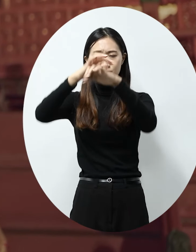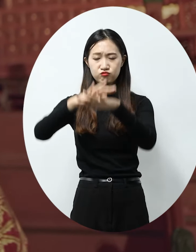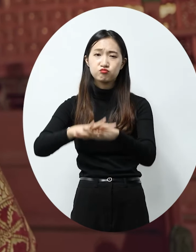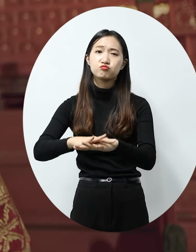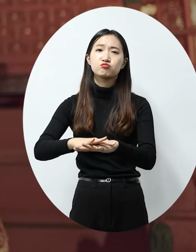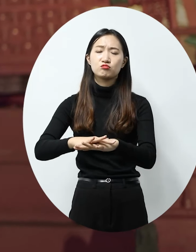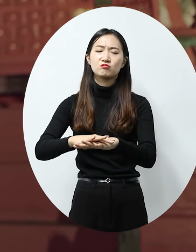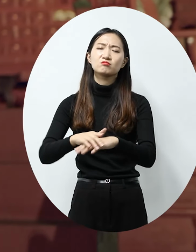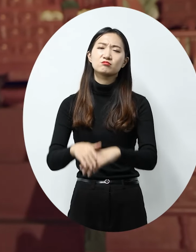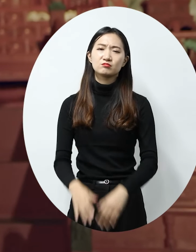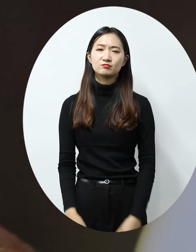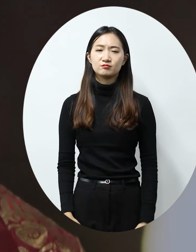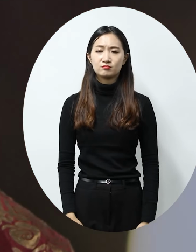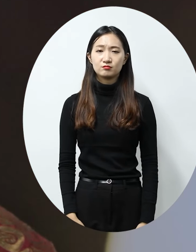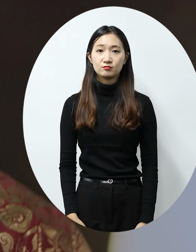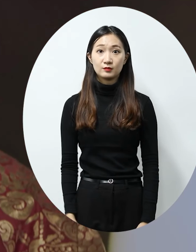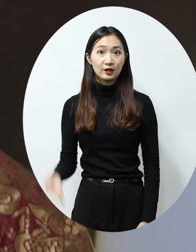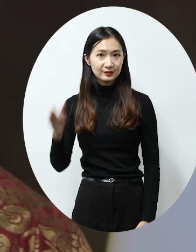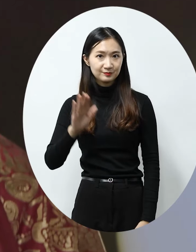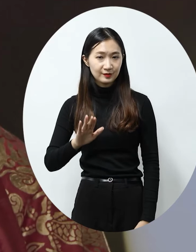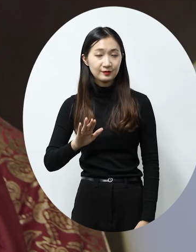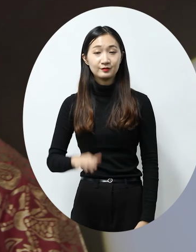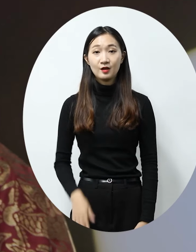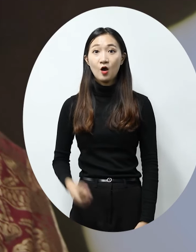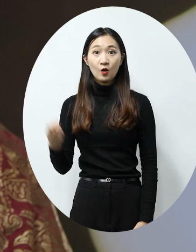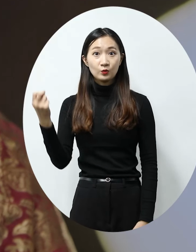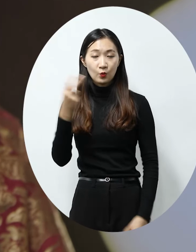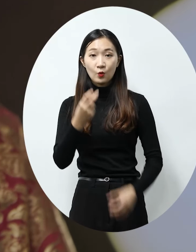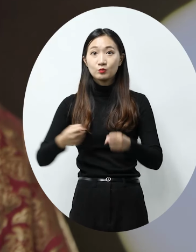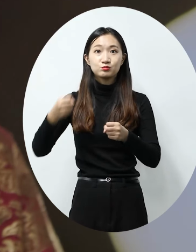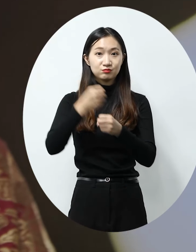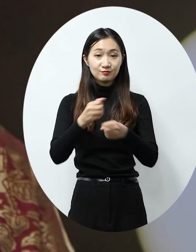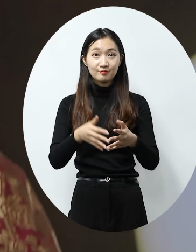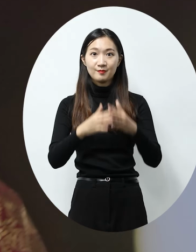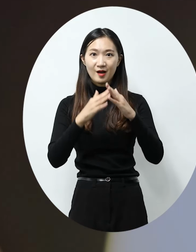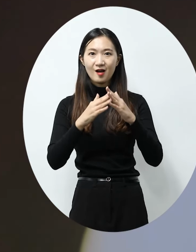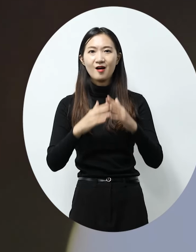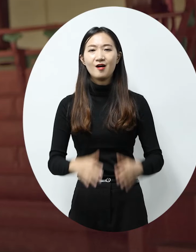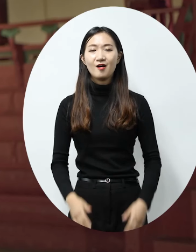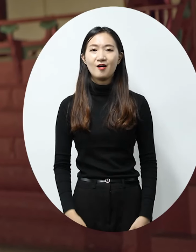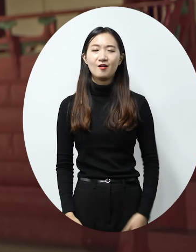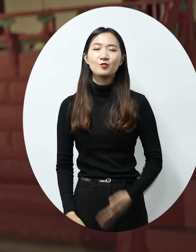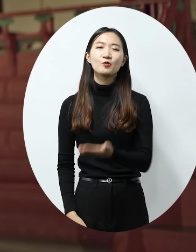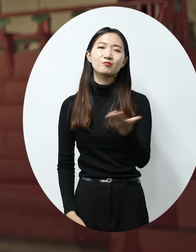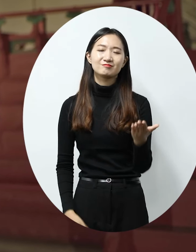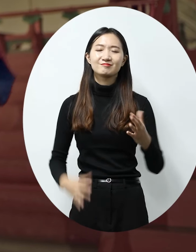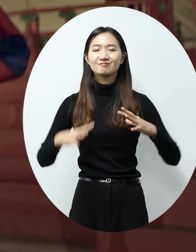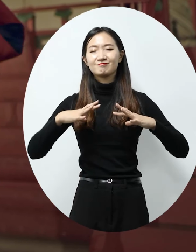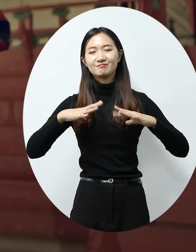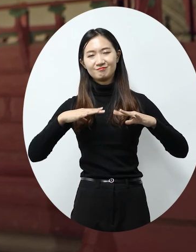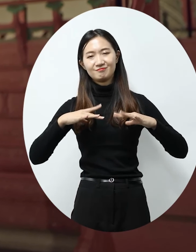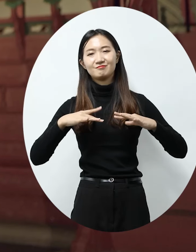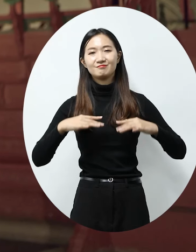소실되었다고 들었네 하지만 이렇게 다시 또 재건하였으니 얼마나